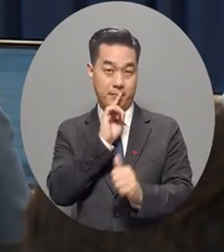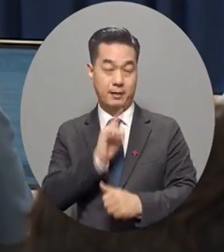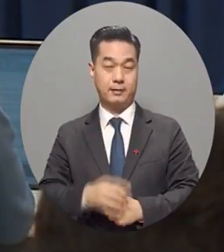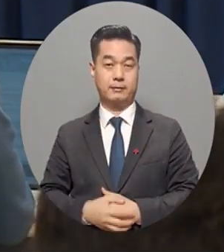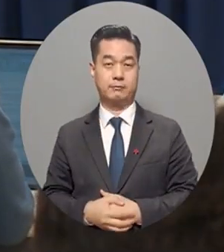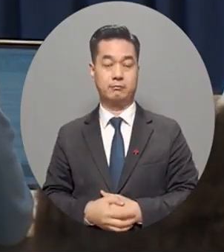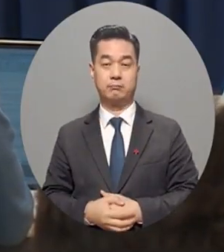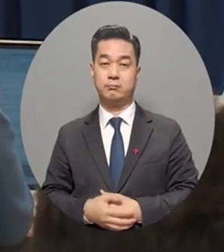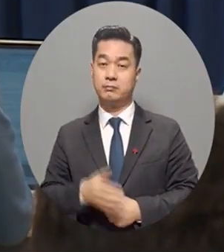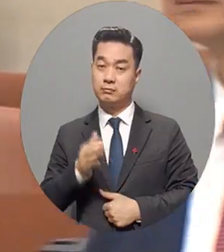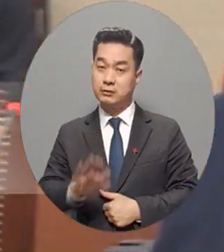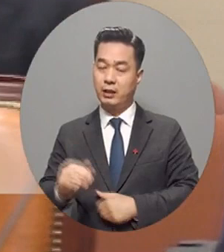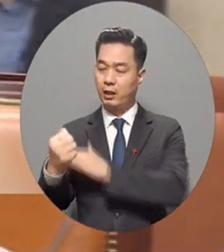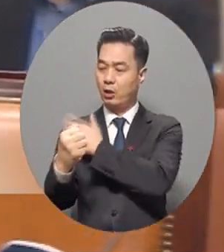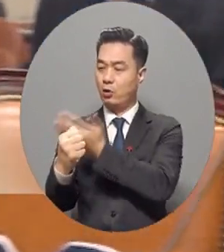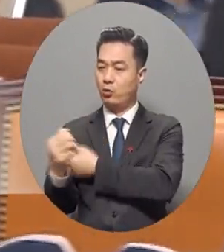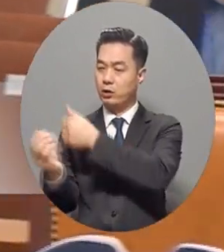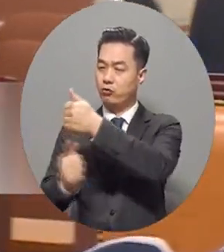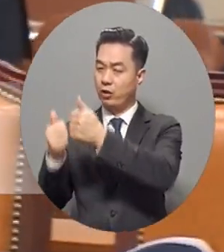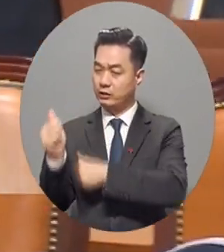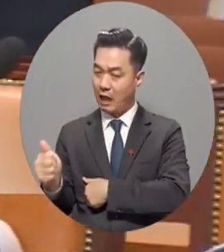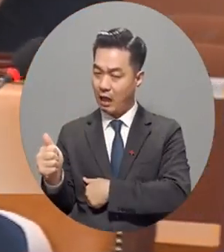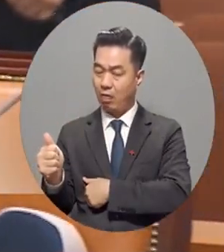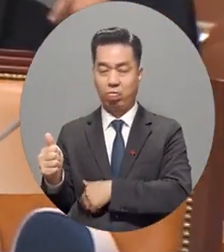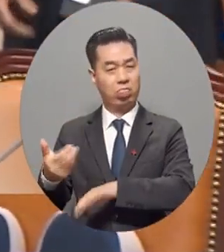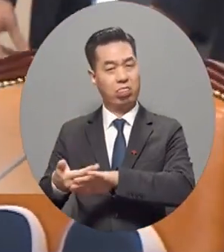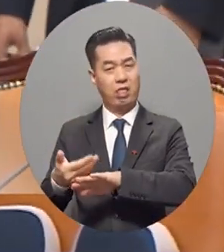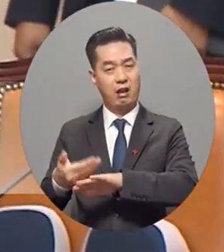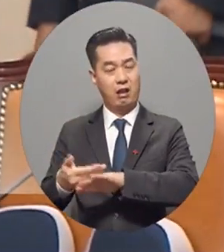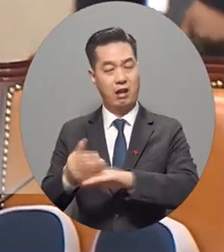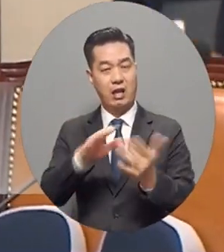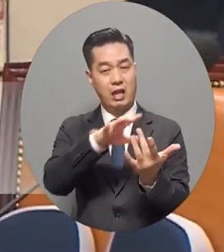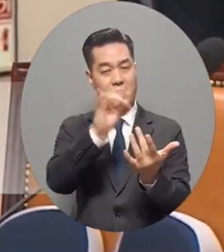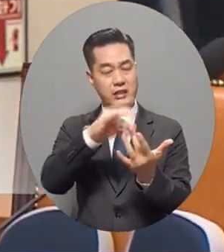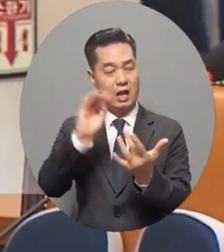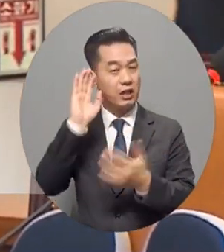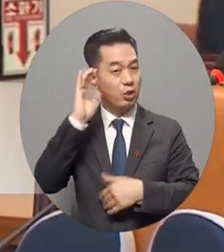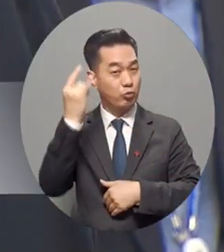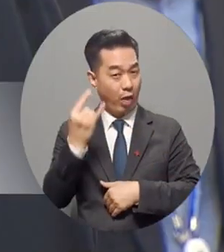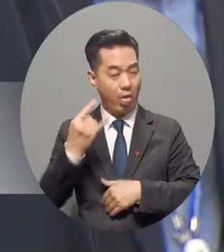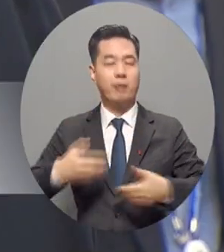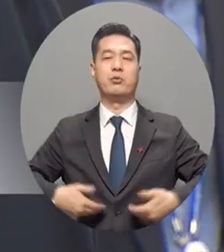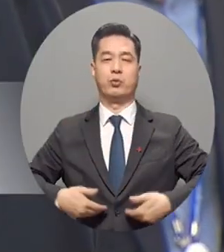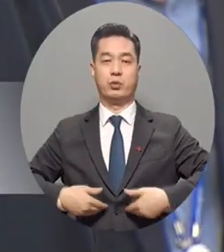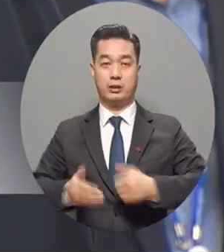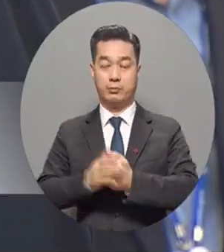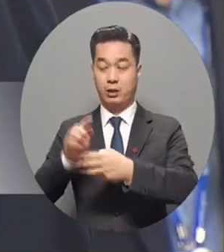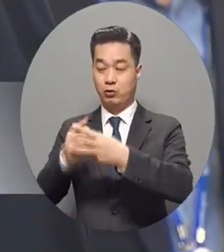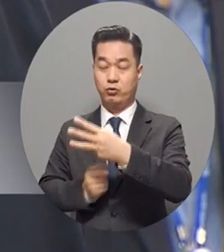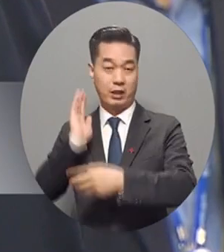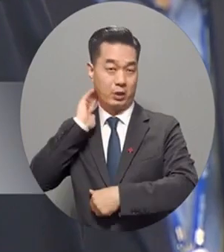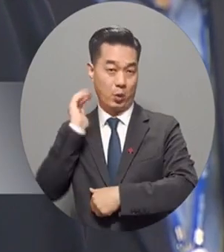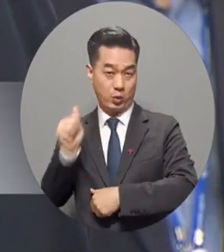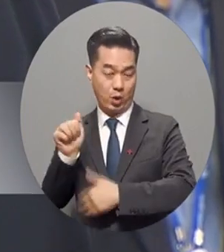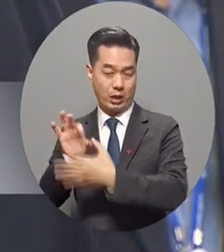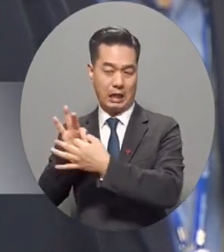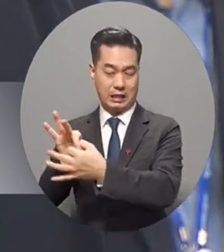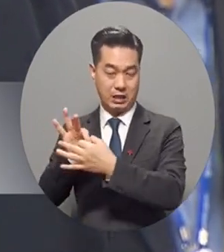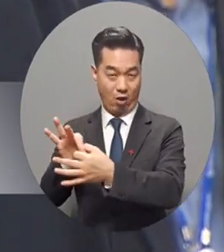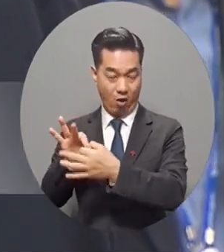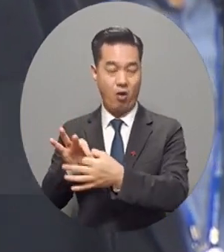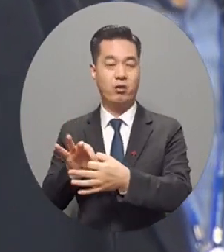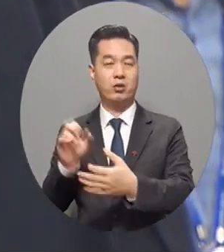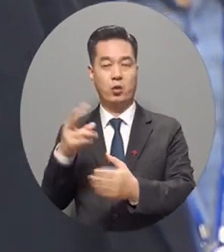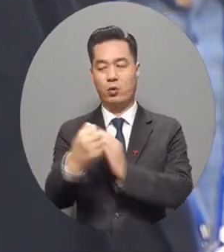다만 권익위원장과 달리 방통위원장은 인사청문 과정을 거쳐야 하는데 윤 대통령과의 인연, 자질 논란